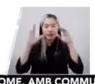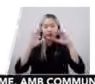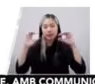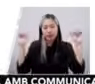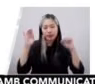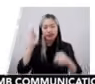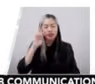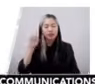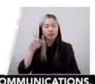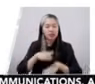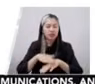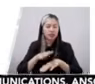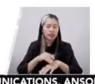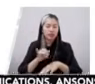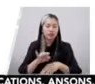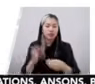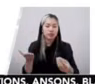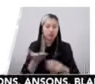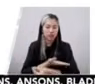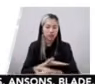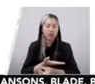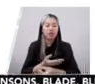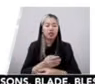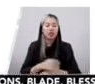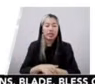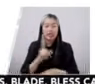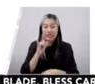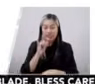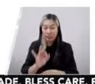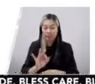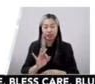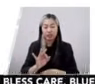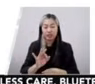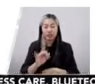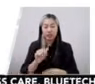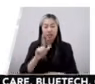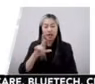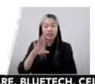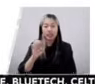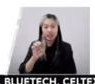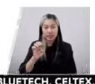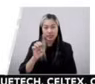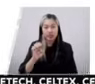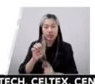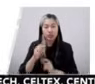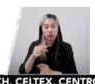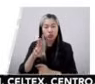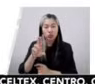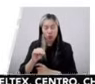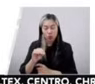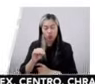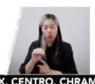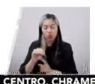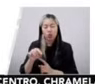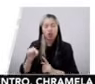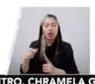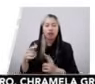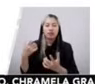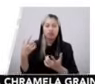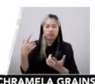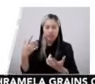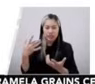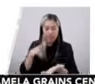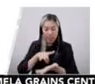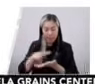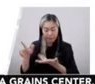masisiba kung nakaalis nga sa Pilipinas si Alice Guo. Sabi niya, heads will roll o may masisibak. Sa pag-alis daw ni Guo,